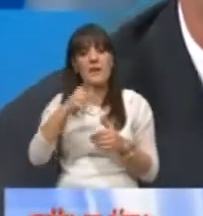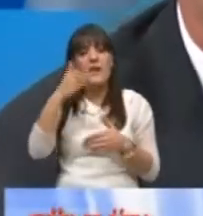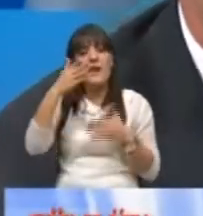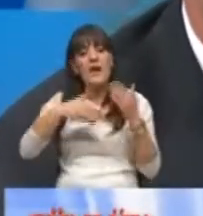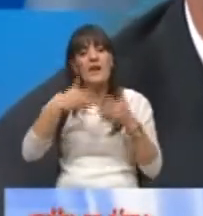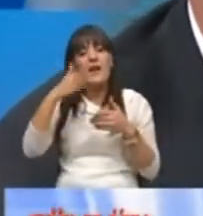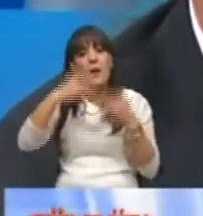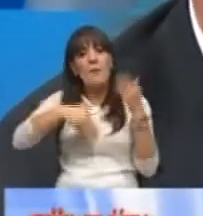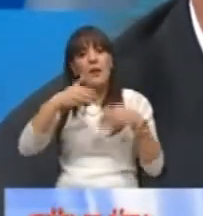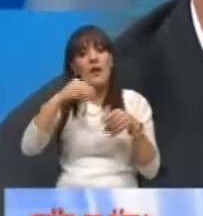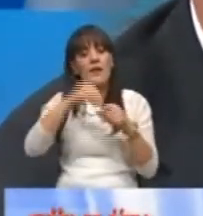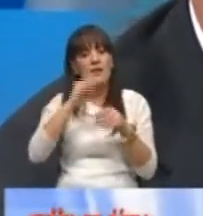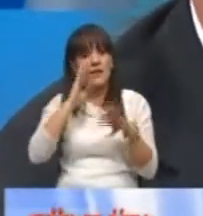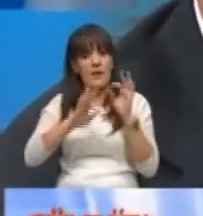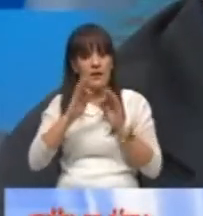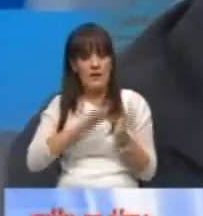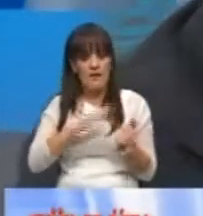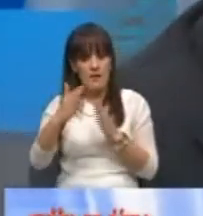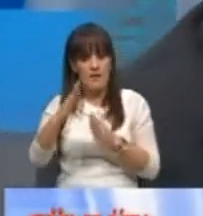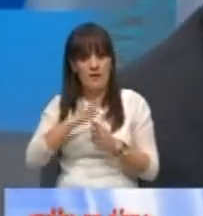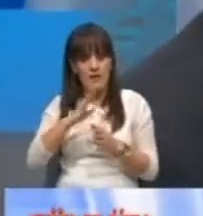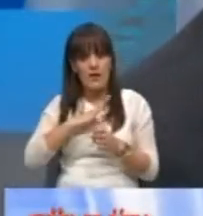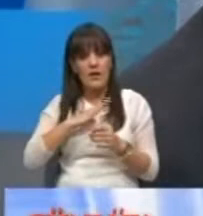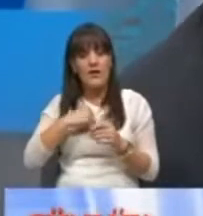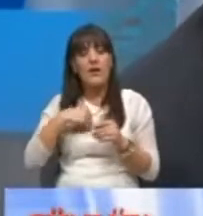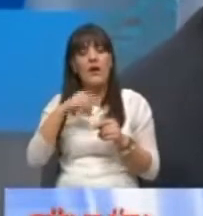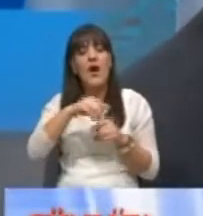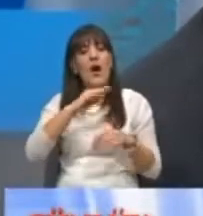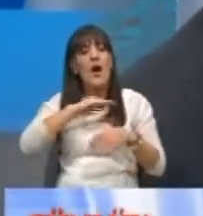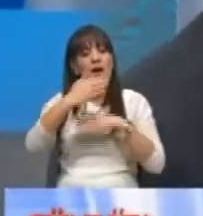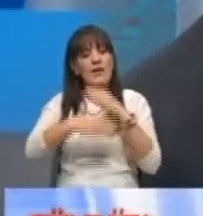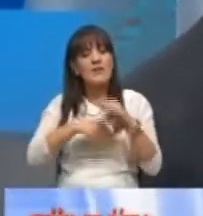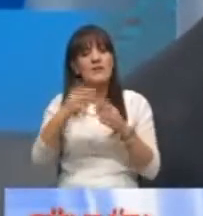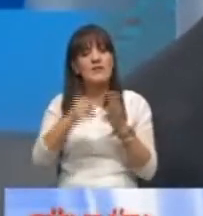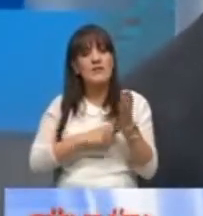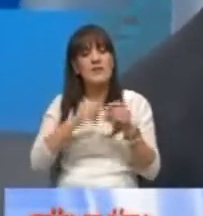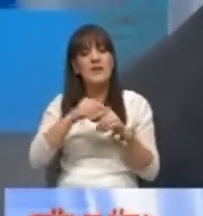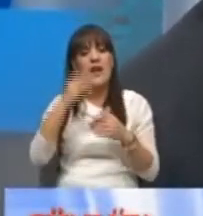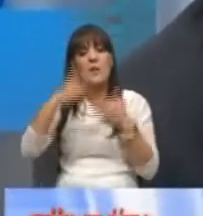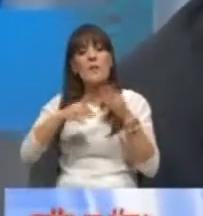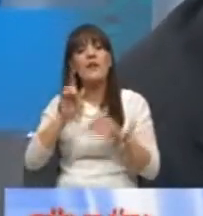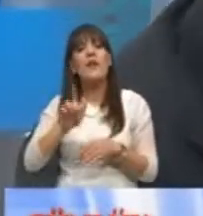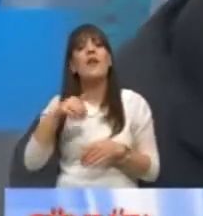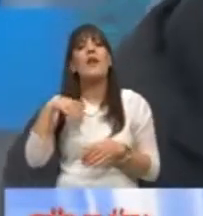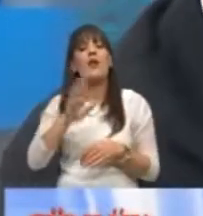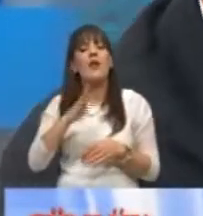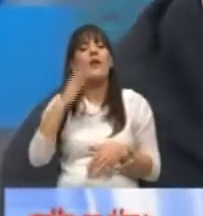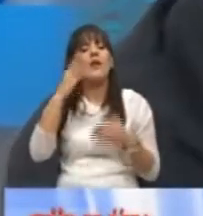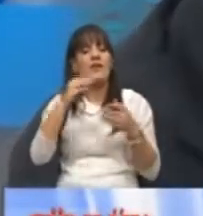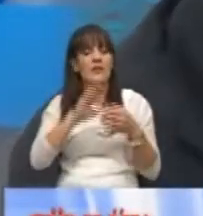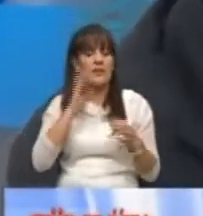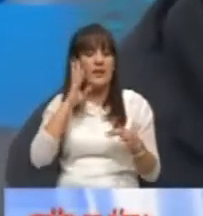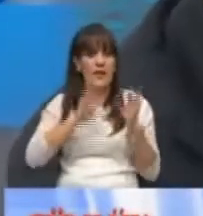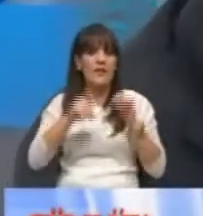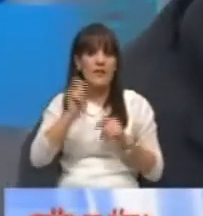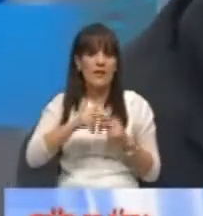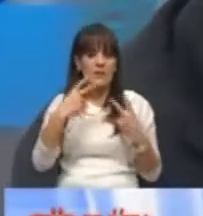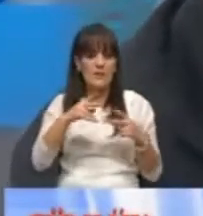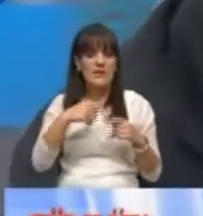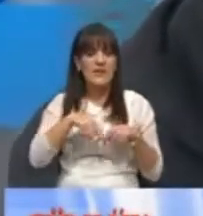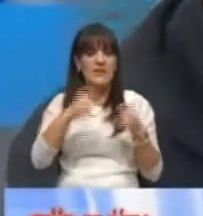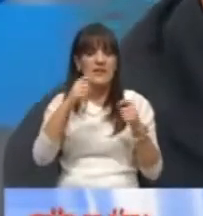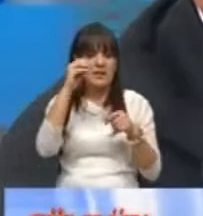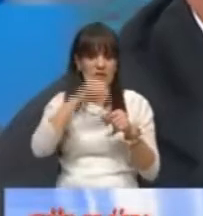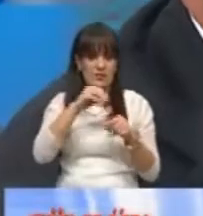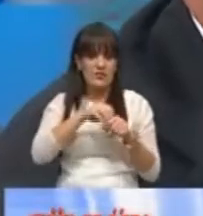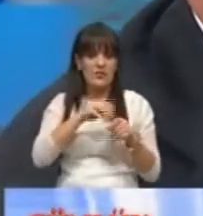cerrahi tedavi dediğimiz bir tedavi grubu var. Konservatif tedavi denilen, cerrahiye ihtiyaç duyulmaksızın tedavi edilebilecek kırıklar için uygulanan